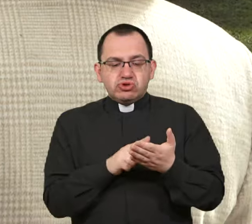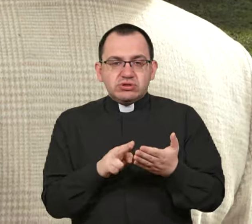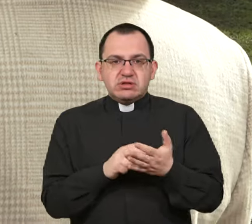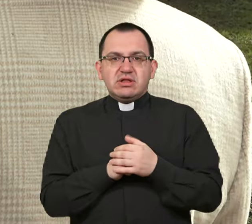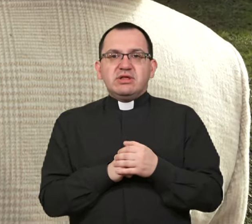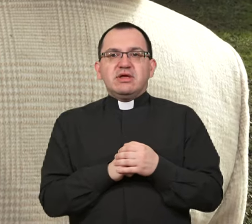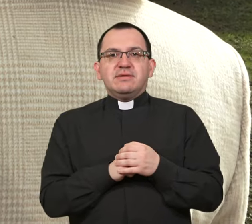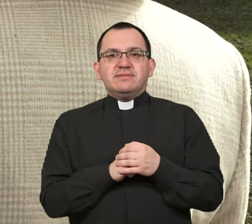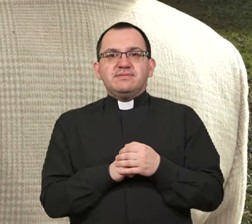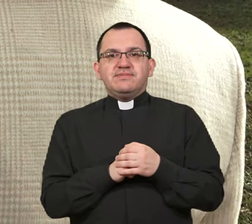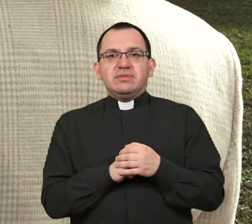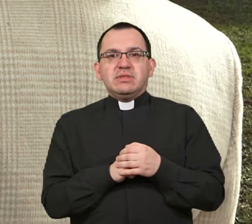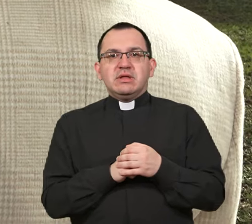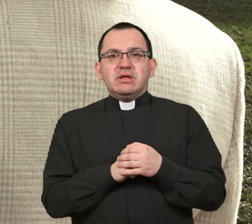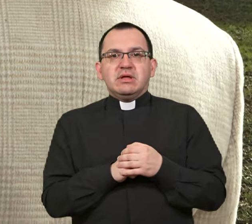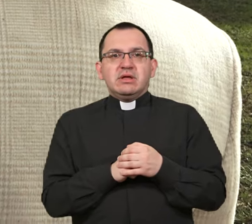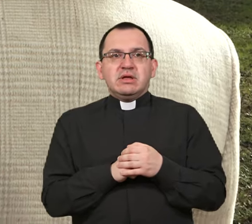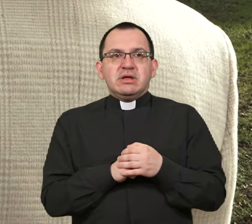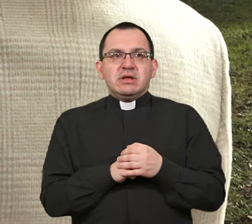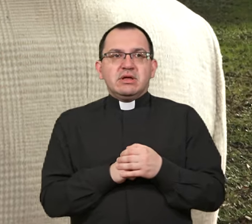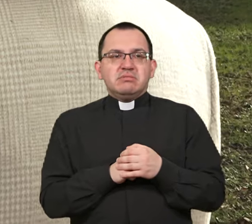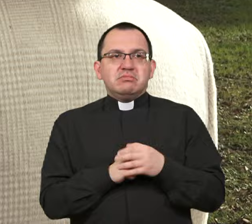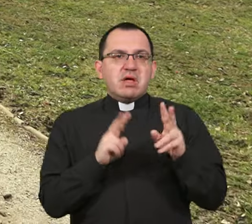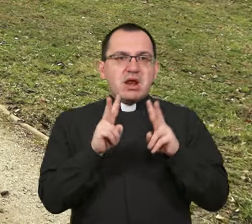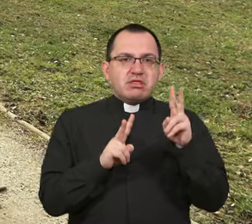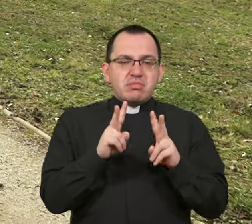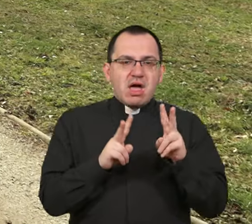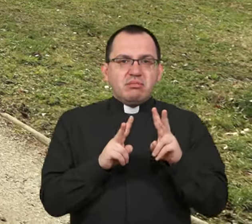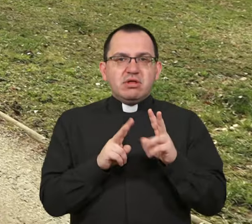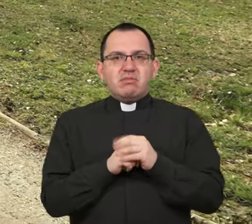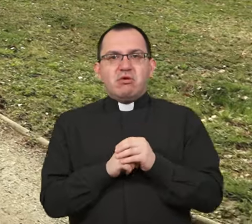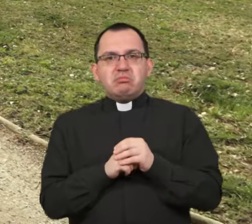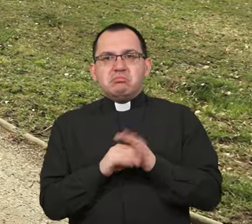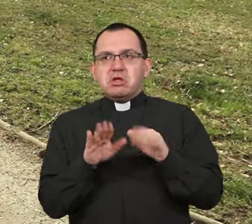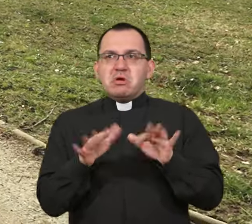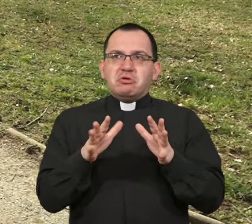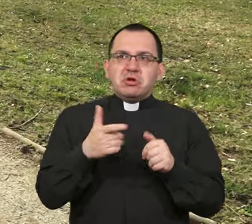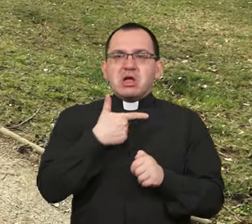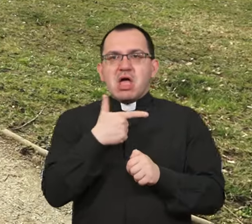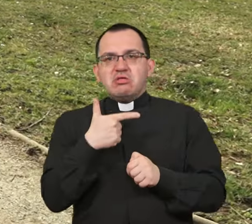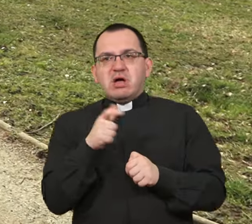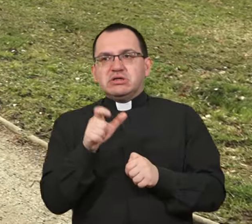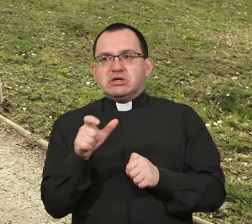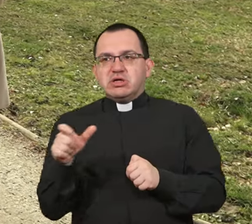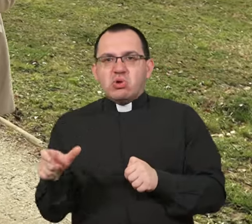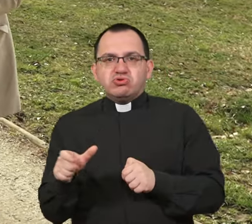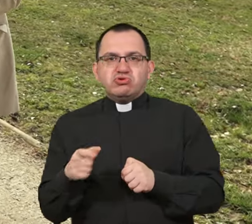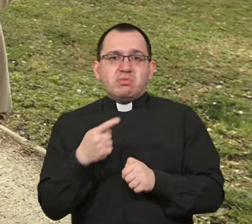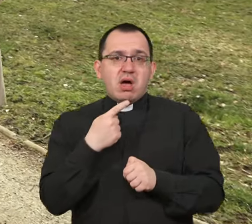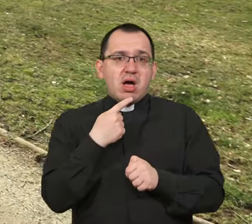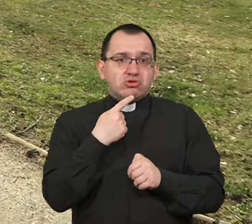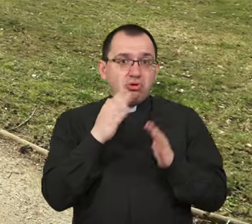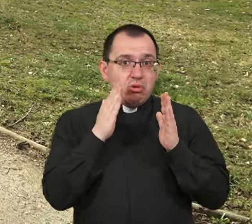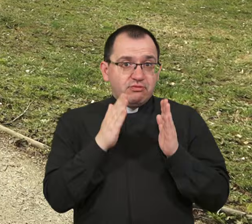su ono kroz godine A, B ili C. Imamo jedno 20 aktivnih naših